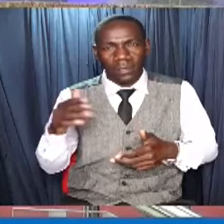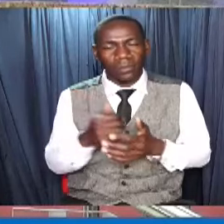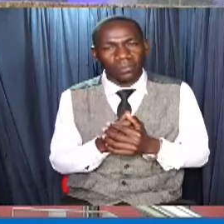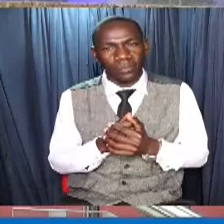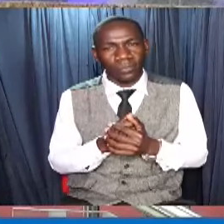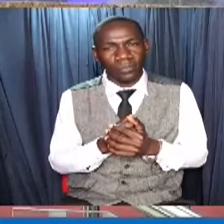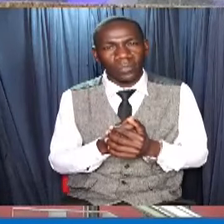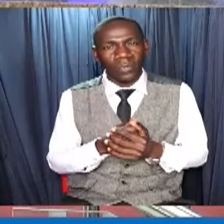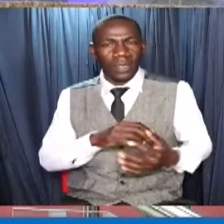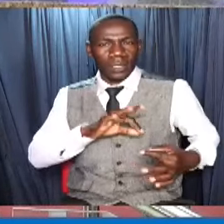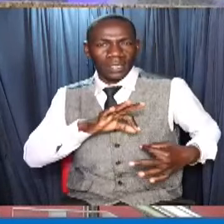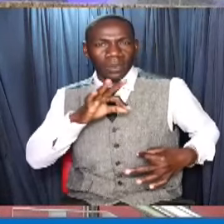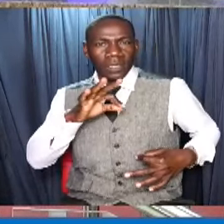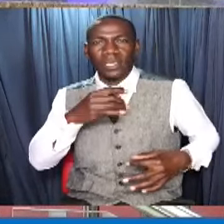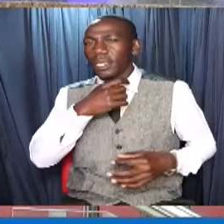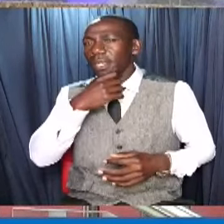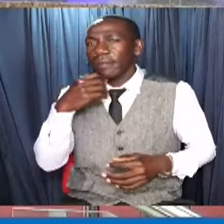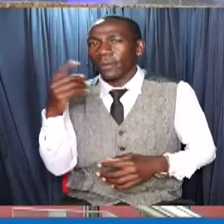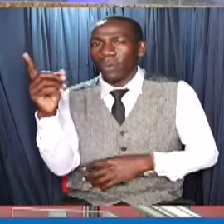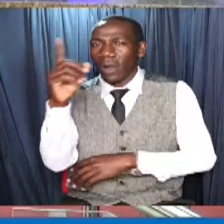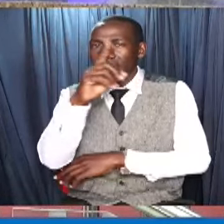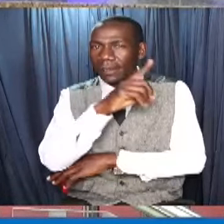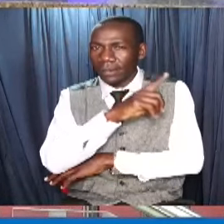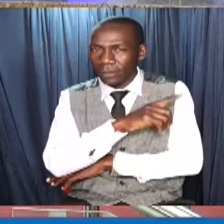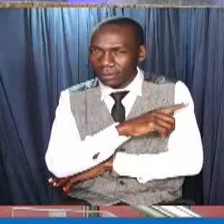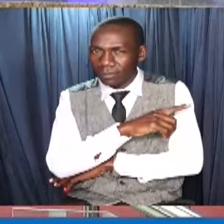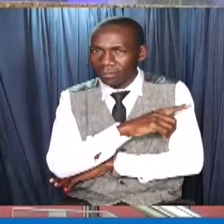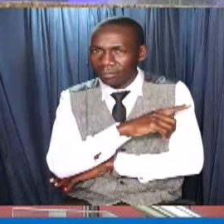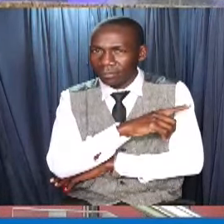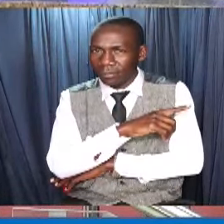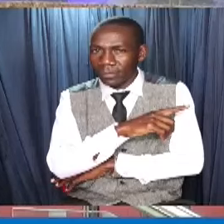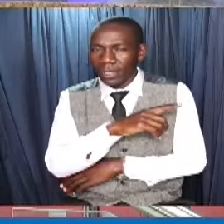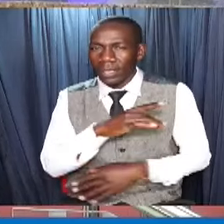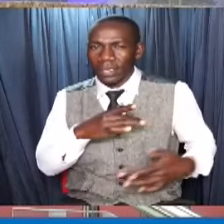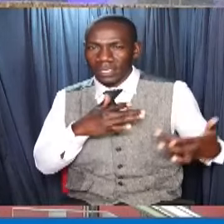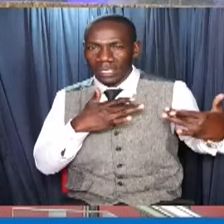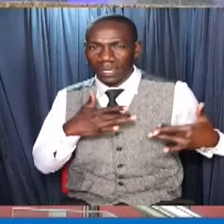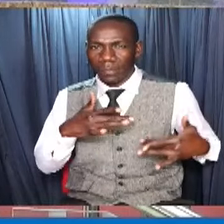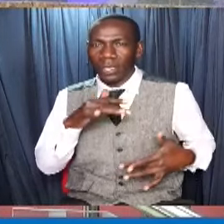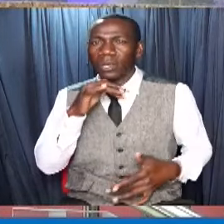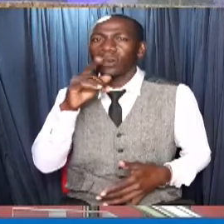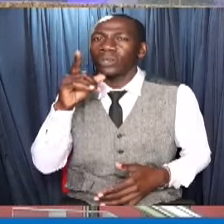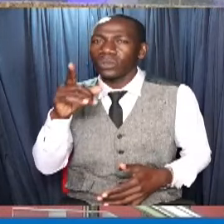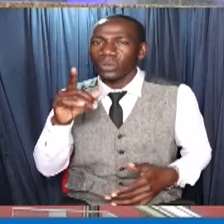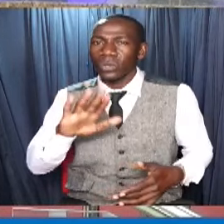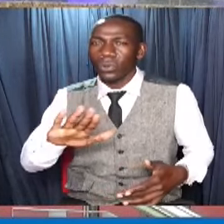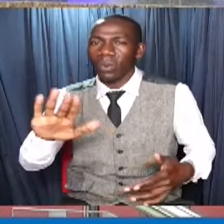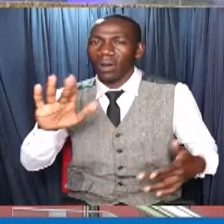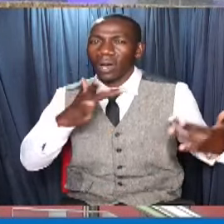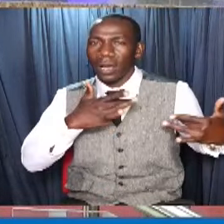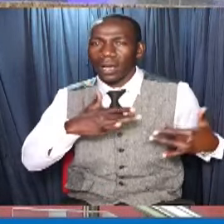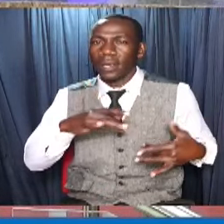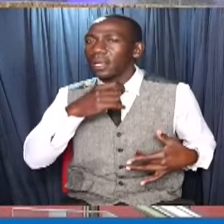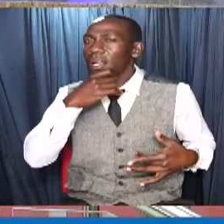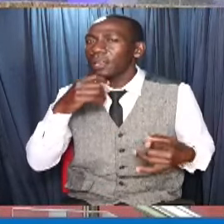there je moyo ulikudanganya siku moja does it mean your heart deceived you one day ni moyo si wewe ni moyo it's your heart it's not you it's the heart